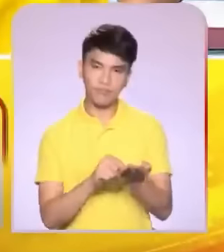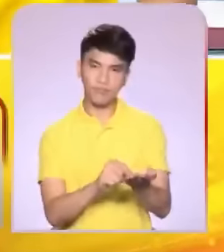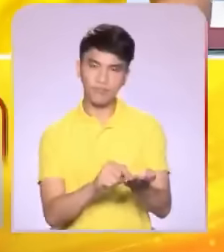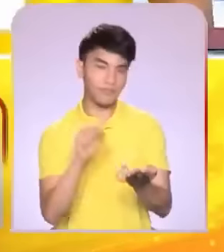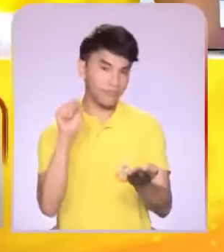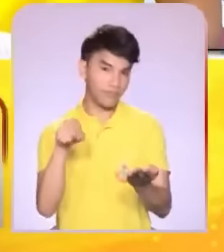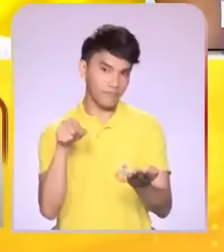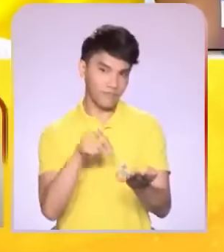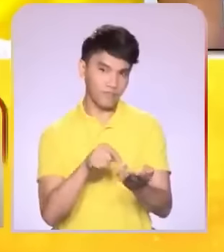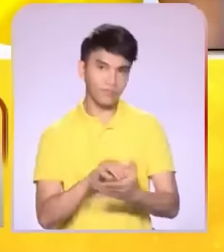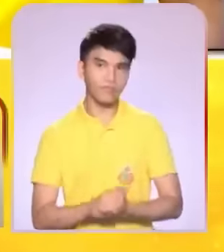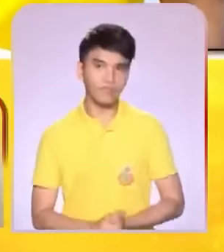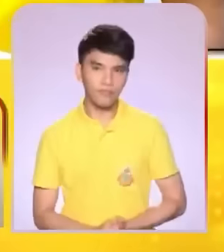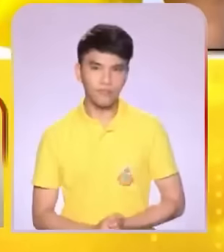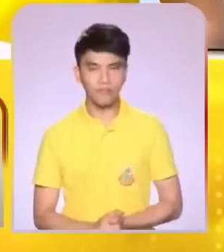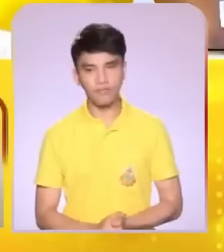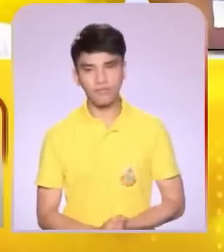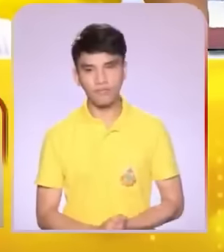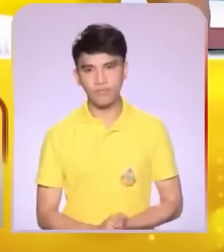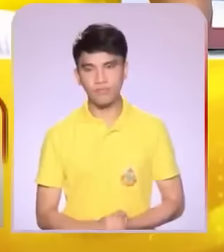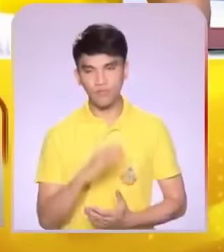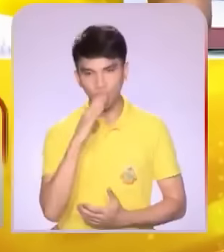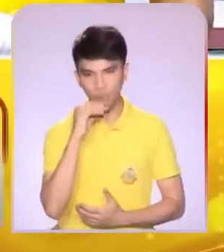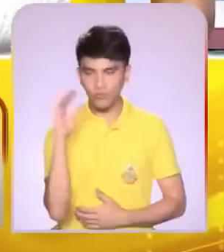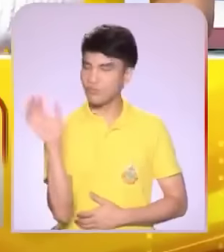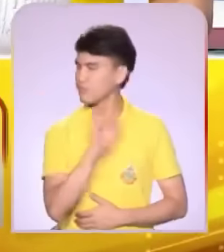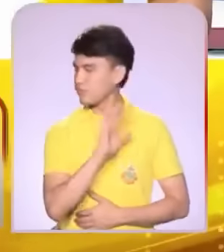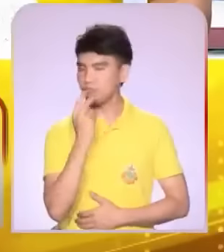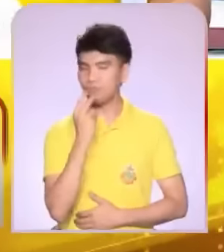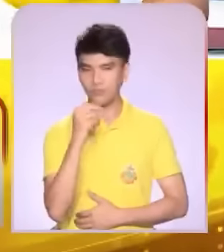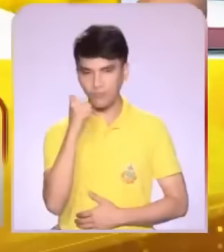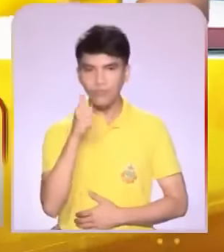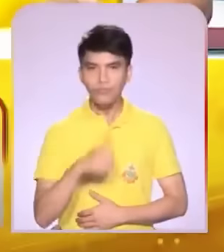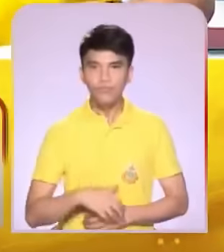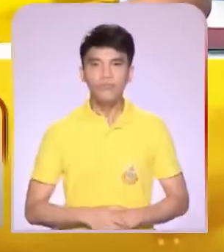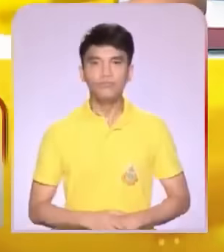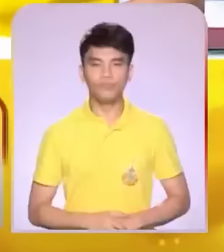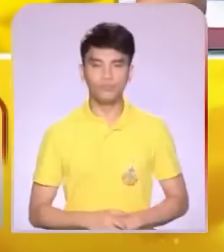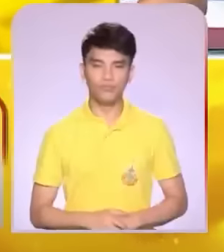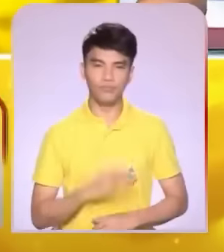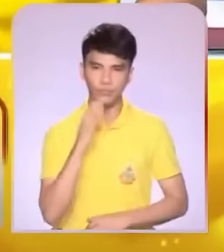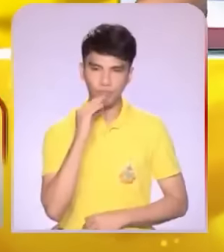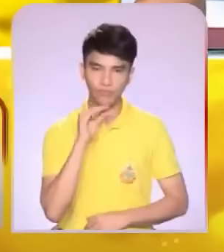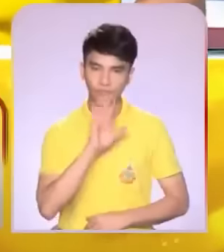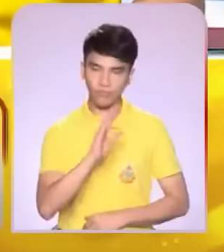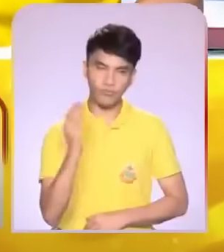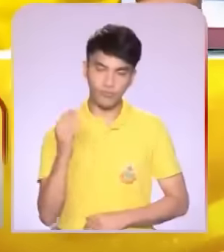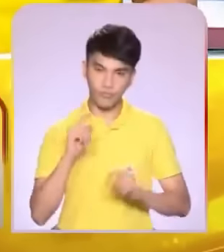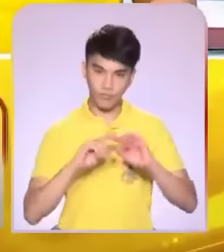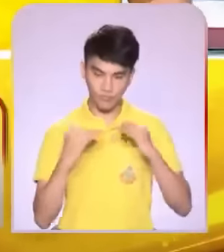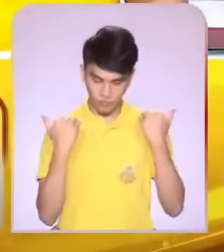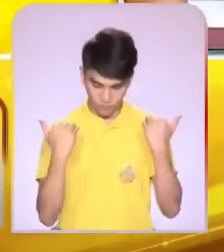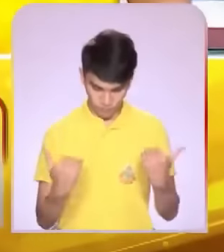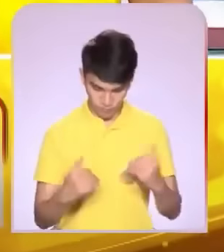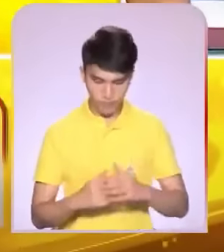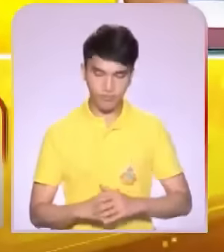ม ผมขอไม่ยืนยันครับนี่คือสิ่งที่บอสขอพูดไปหาดูได้ครับมันเป็นสิ่งที่เขาพูดนะฮะแต่ล่าสุด